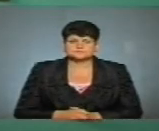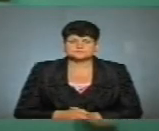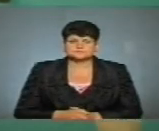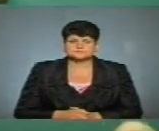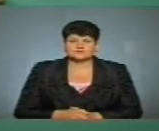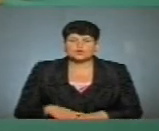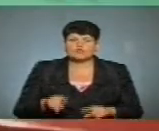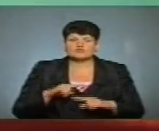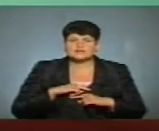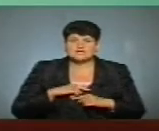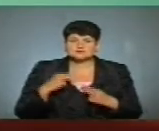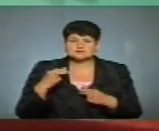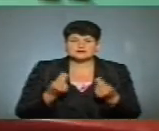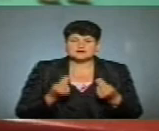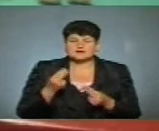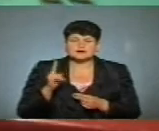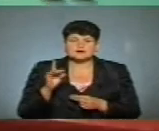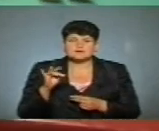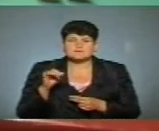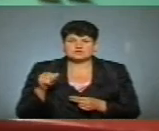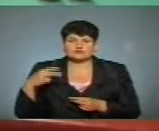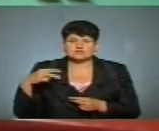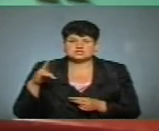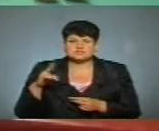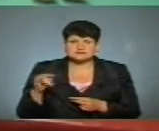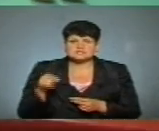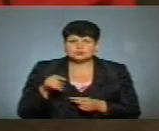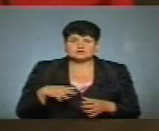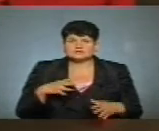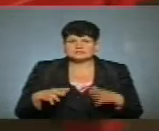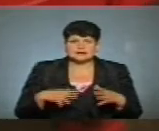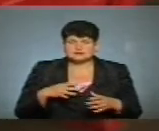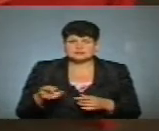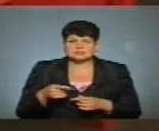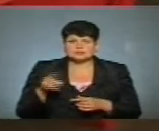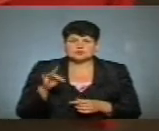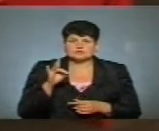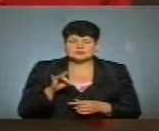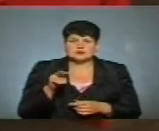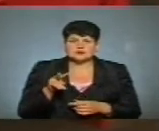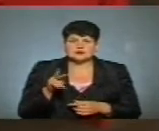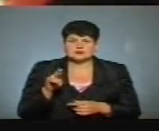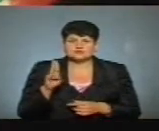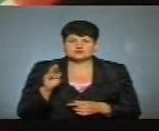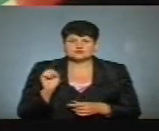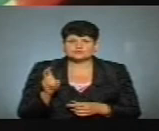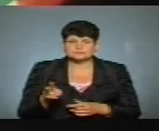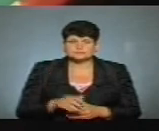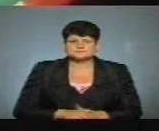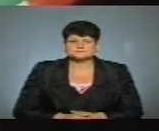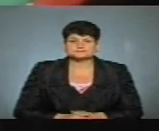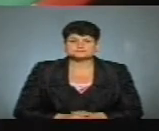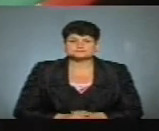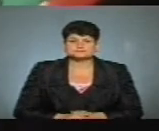У фіналі чемпіонату грають Валерій Карпенко з Вишнівця та його тренер – тернополянин Ростислав Ляшчук.